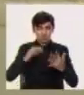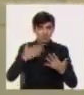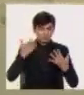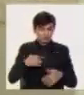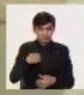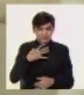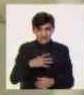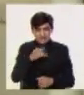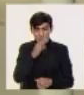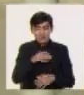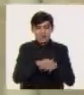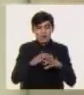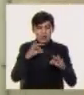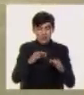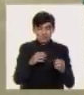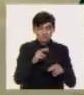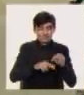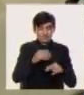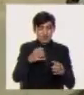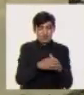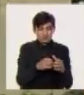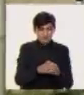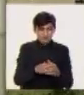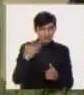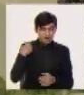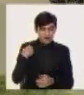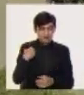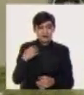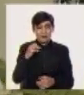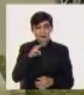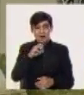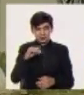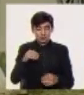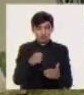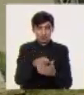Ал Талғар ауданы құрылыс бөлімінің басшысы Мәди Отарбаев айдың соңында суды